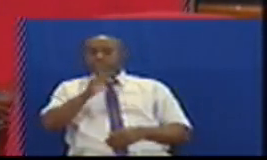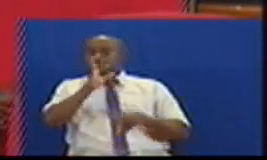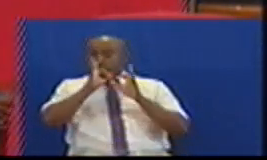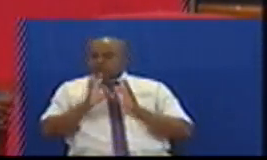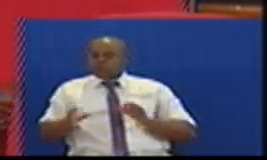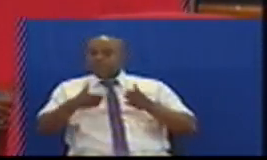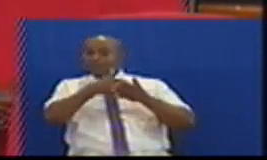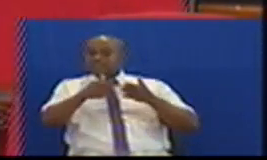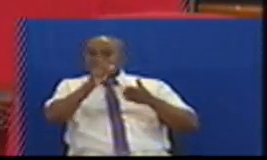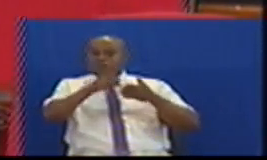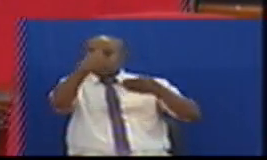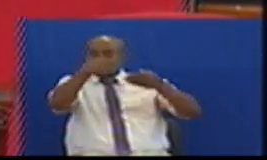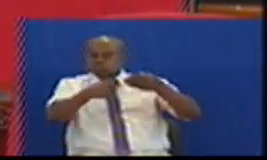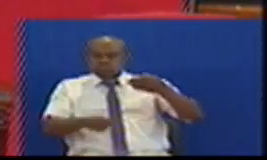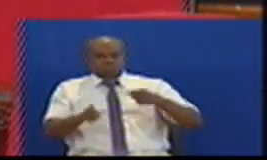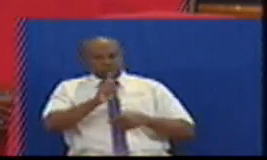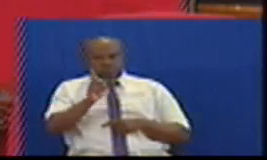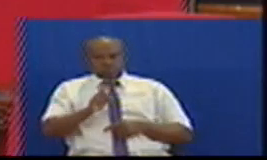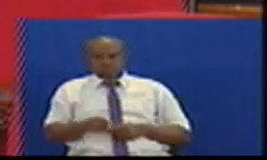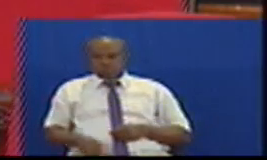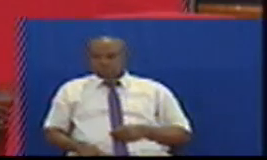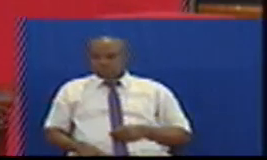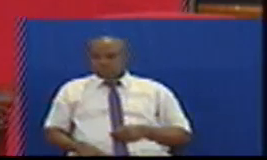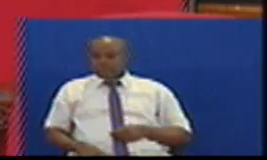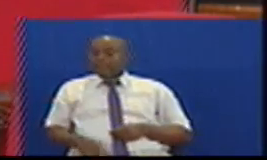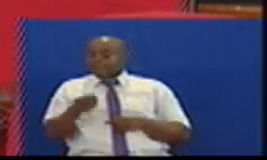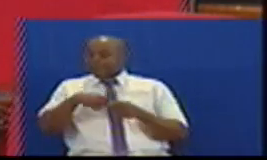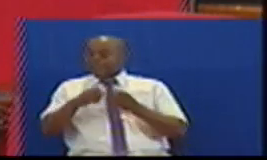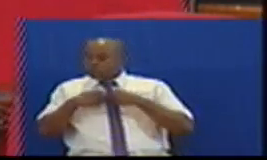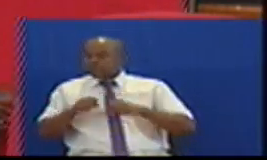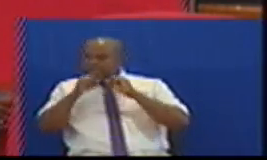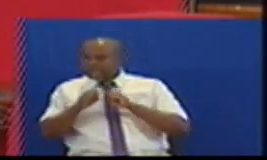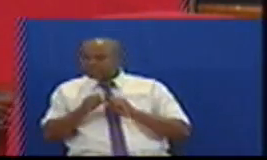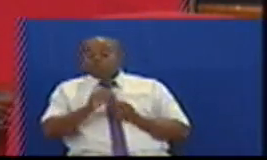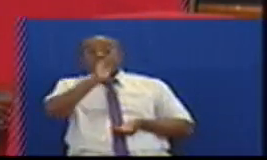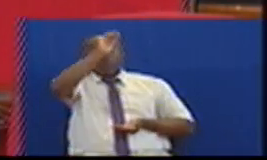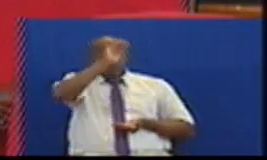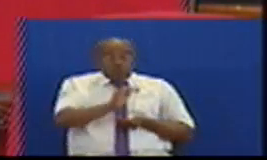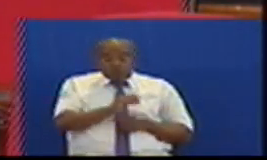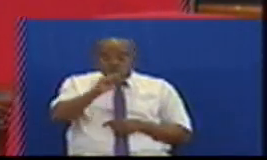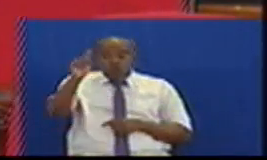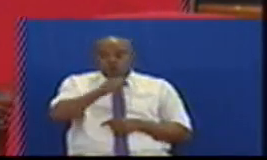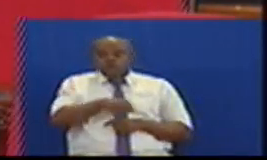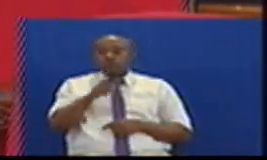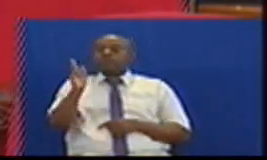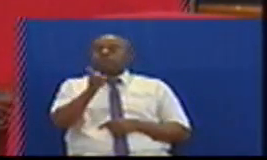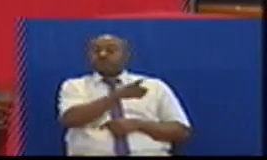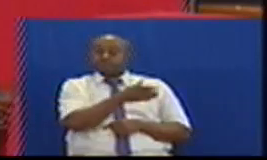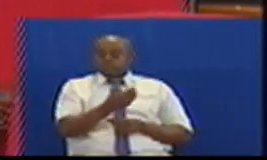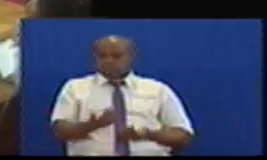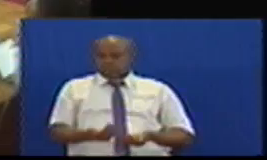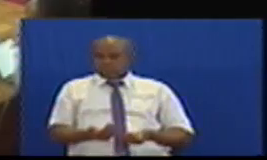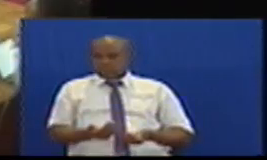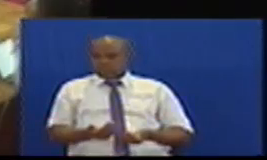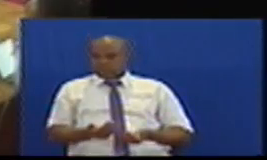Katika utendaji wote Mheshimiwa Speaker, hatuwezi kuwa na kasoro ama mapungufu. Na ndio maana kuna mifumo ya kusawazisha kasoro zinazojitokeza